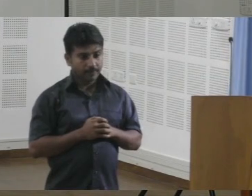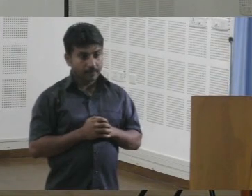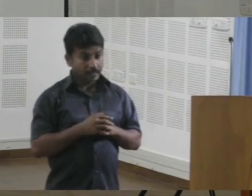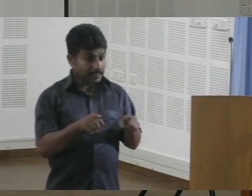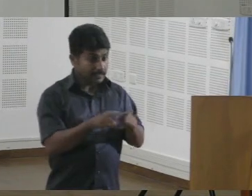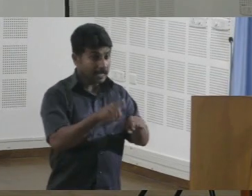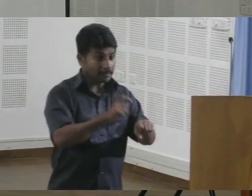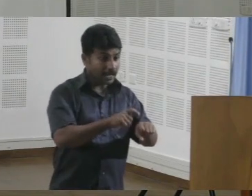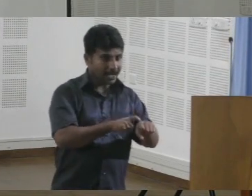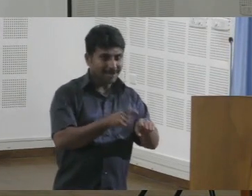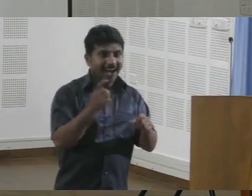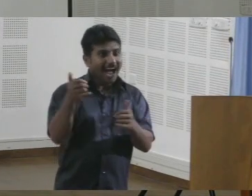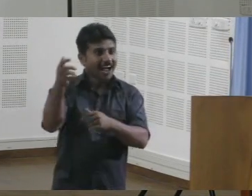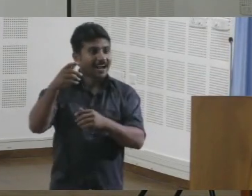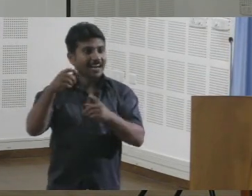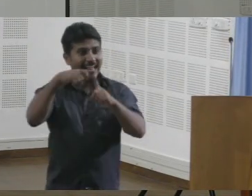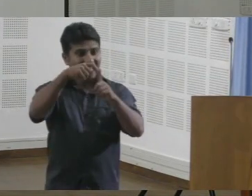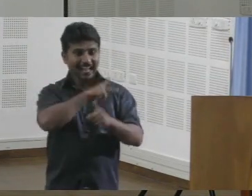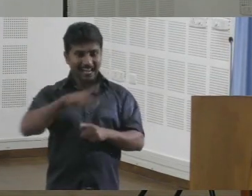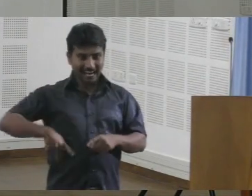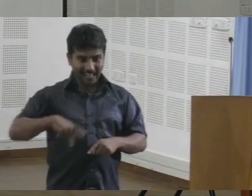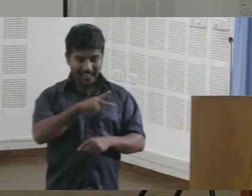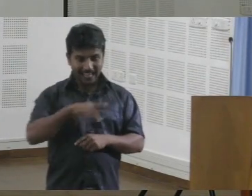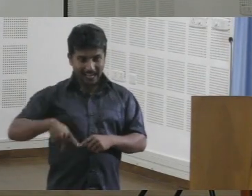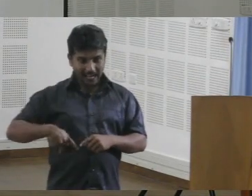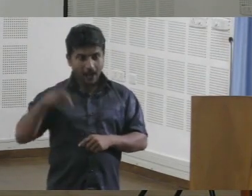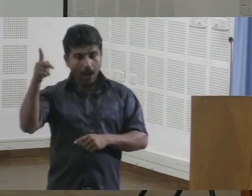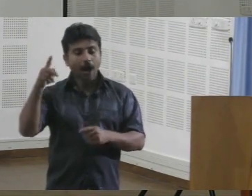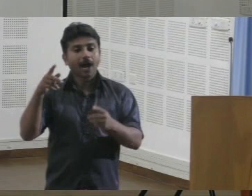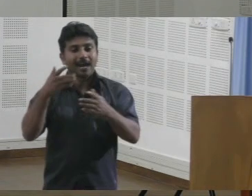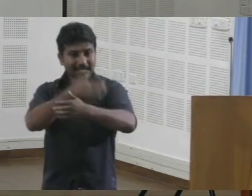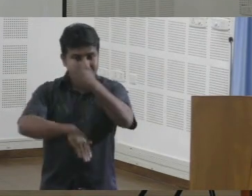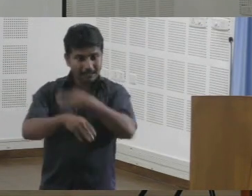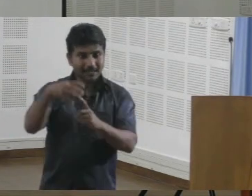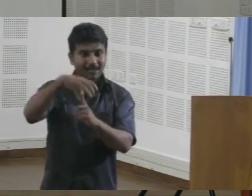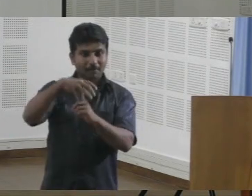ഒരു കോമ്പറ്റീഷൻ ഉണ്ടായിരുന്നു, കർണാടക ഡിസബിലിറ്റി ഡിപ്പാർട്ട്മെൻ്റ് ഒരു കോമ്പറ്റീഷൻ